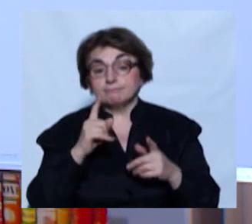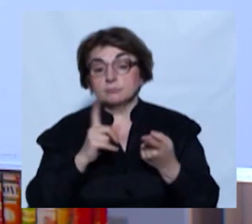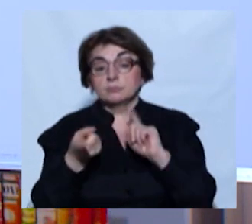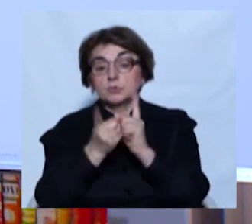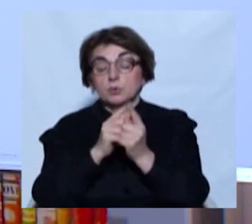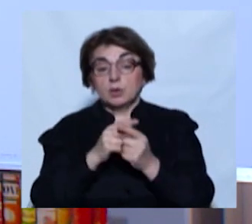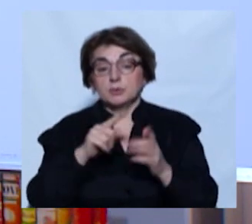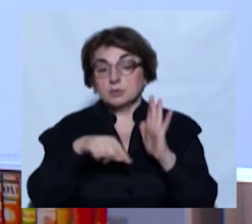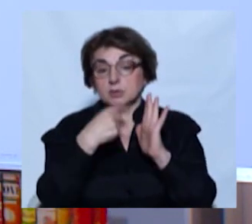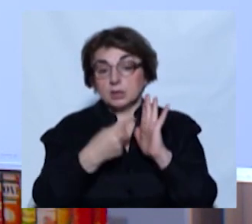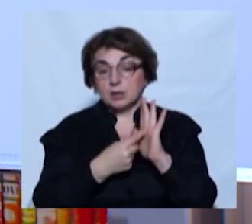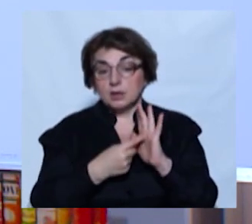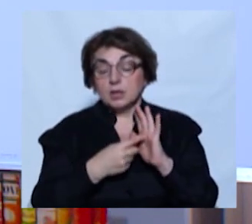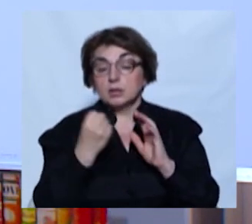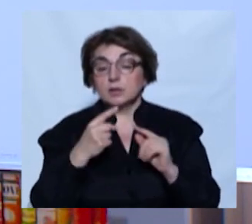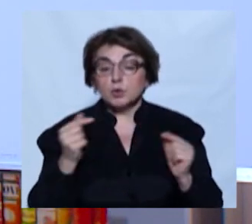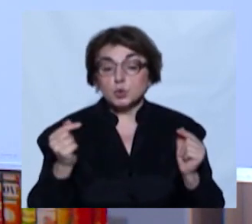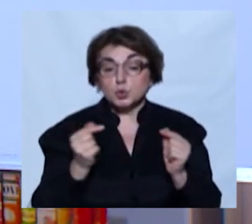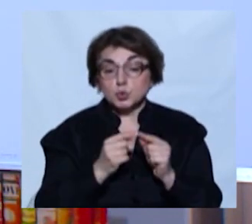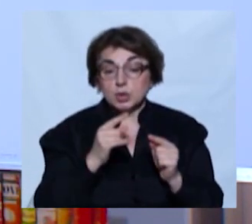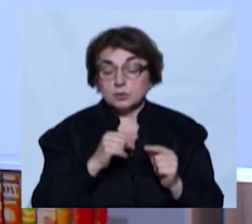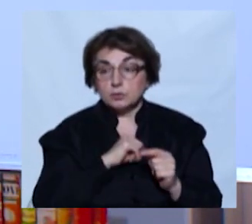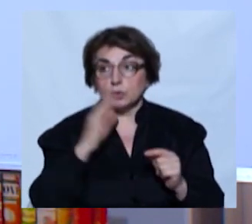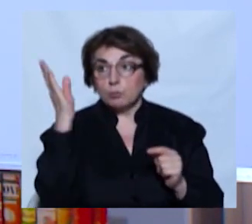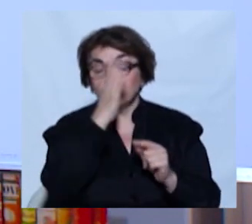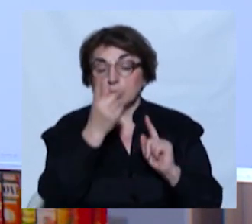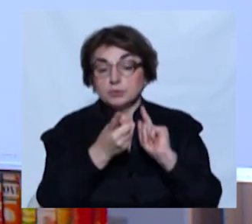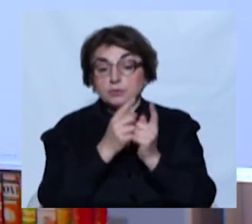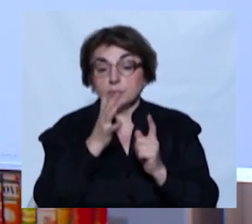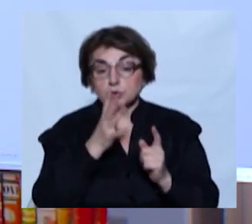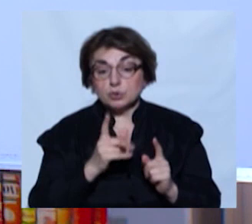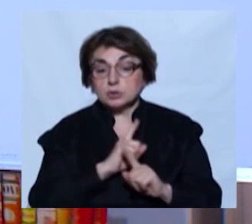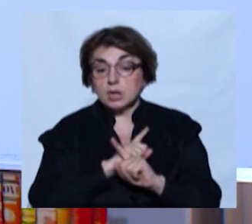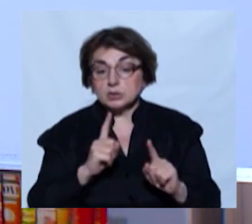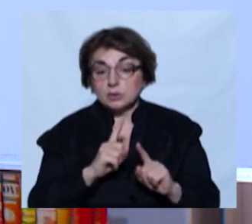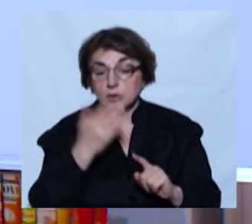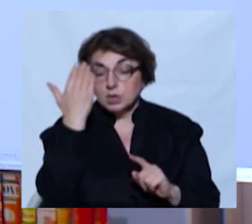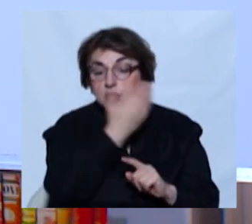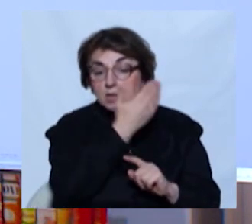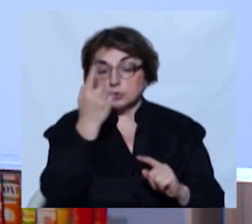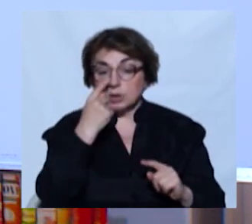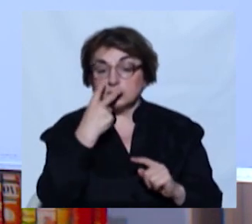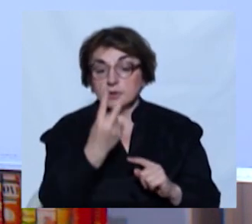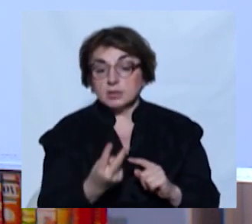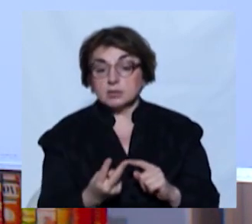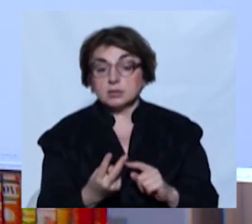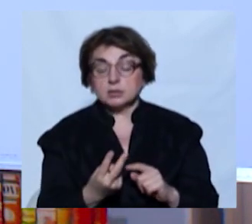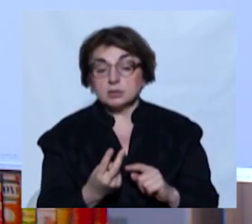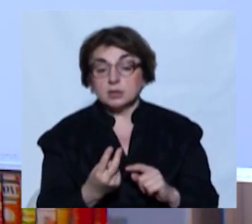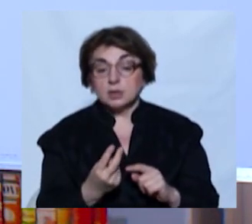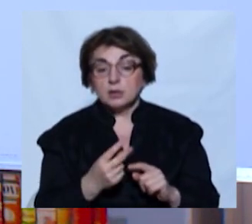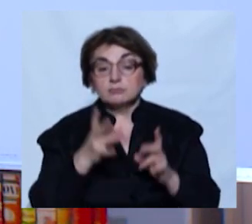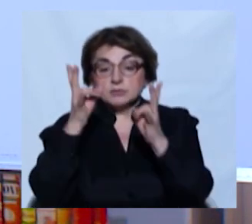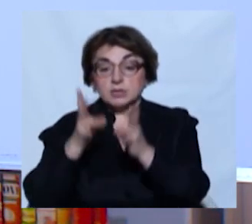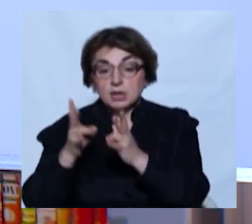საკითხში. კიდევ ერთ დავაზუსტებ, ნახეთ, კლიმატის ცვლილების დროს განსაკუთრებით საზოგადოების თვალსაზრისით